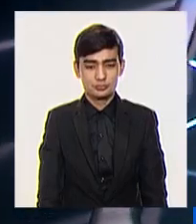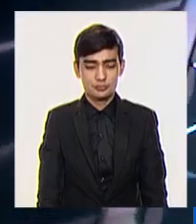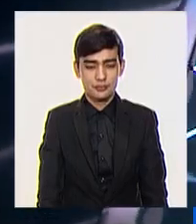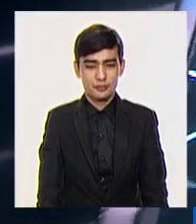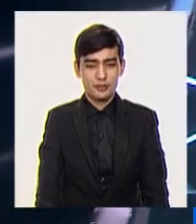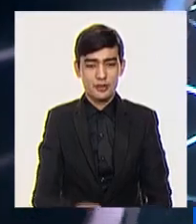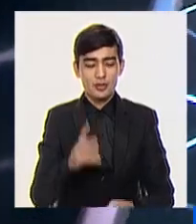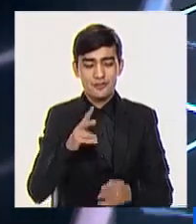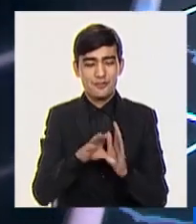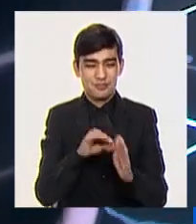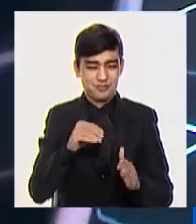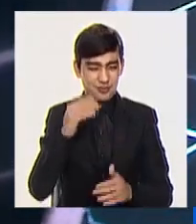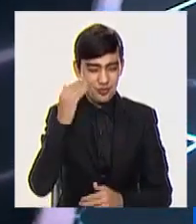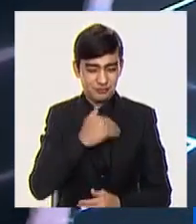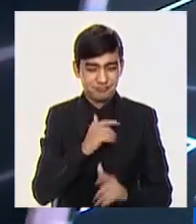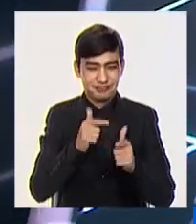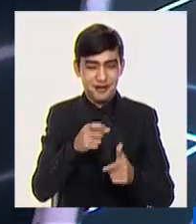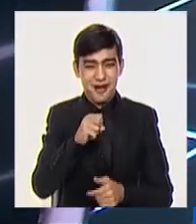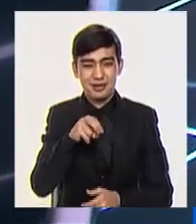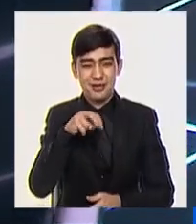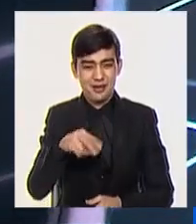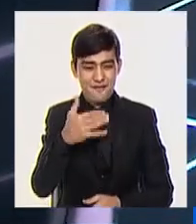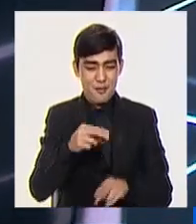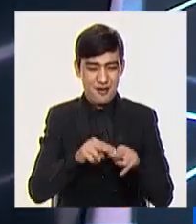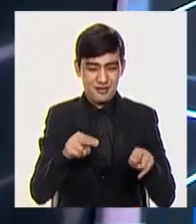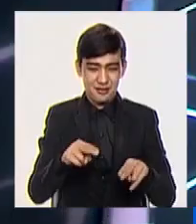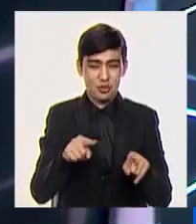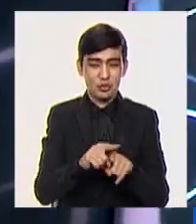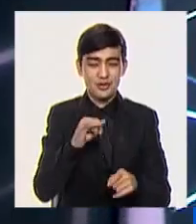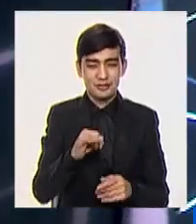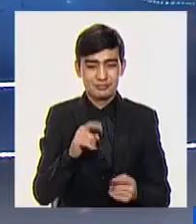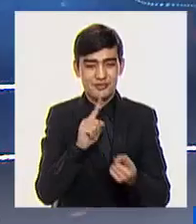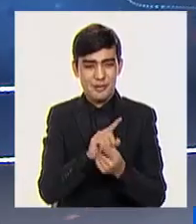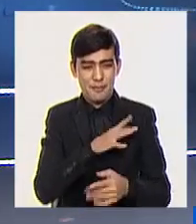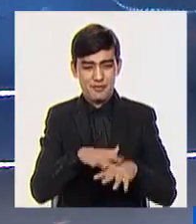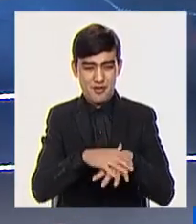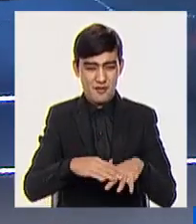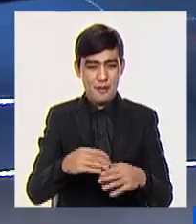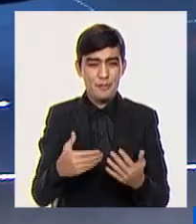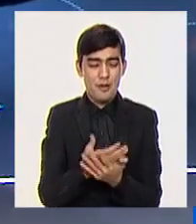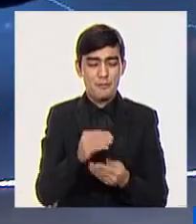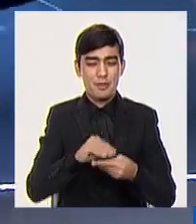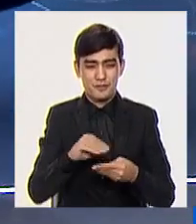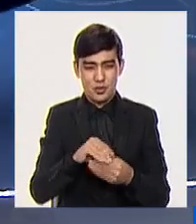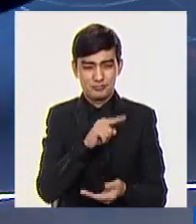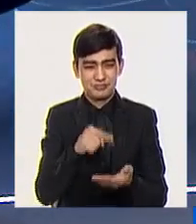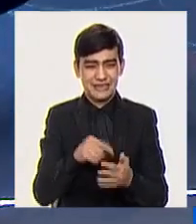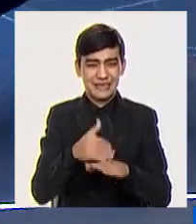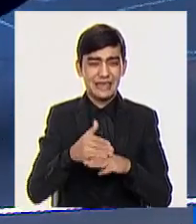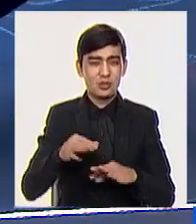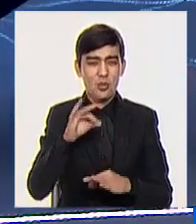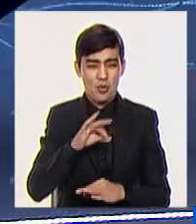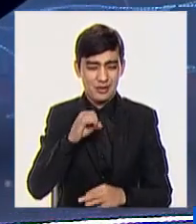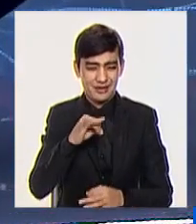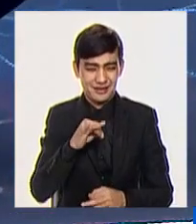А кандидаты в депутаты от партии АДАЛ в ходе региональных встреч с населением вновь подняли проблему закредитованности. Они